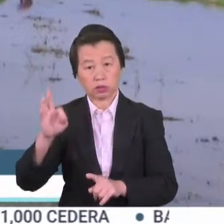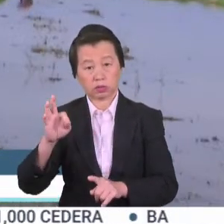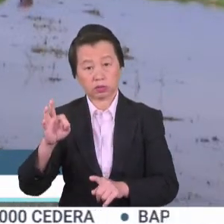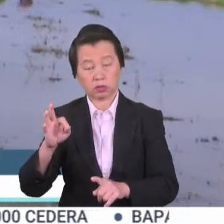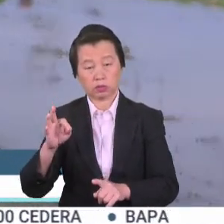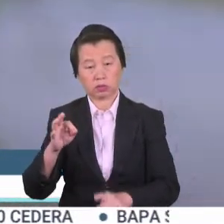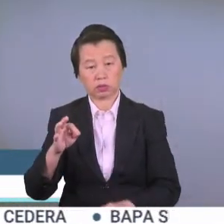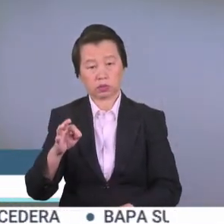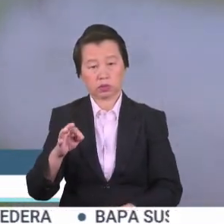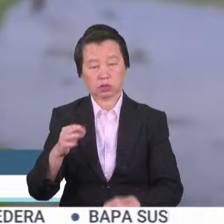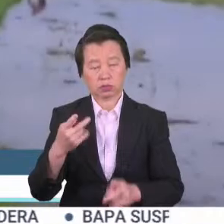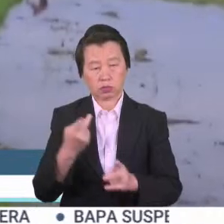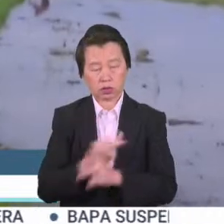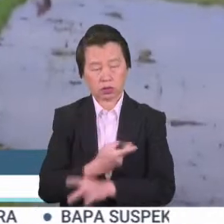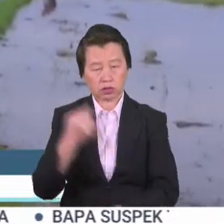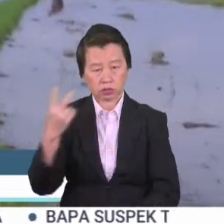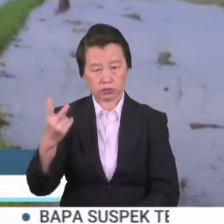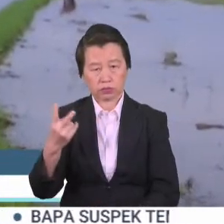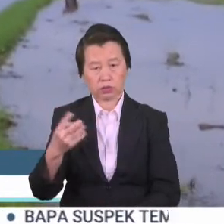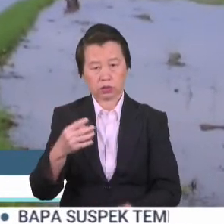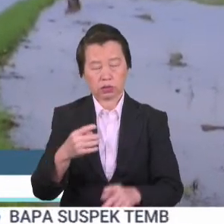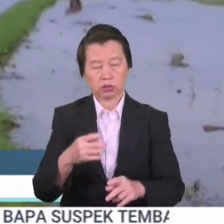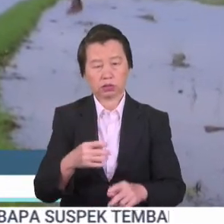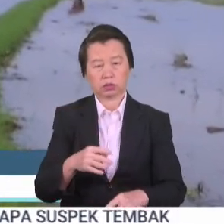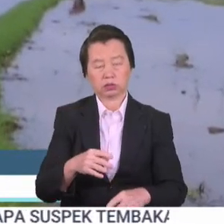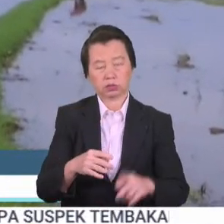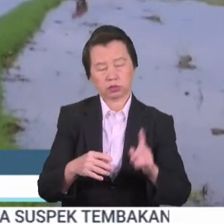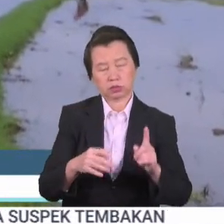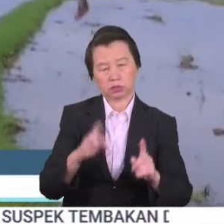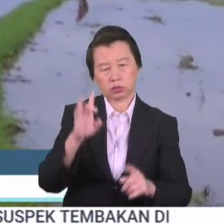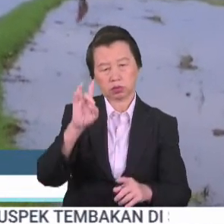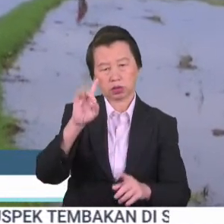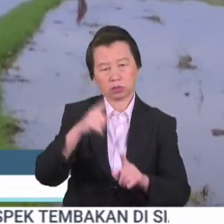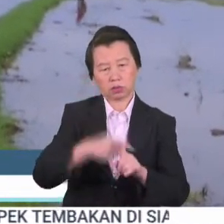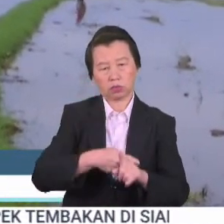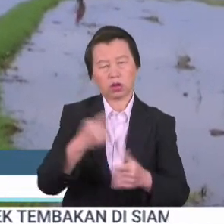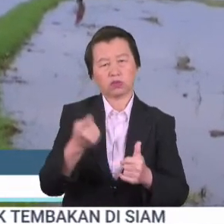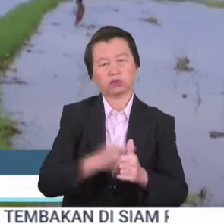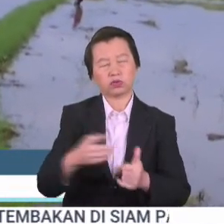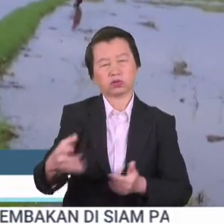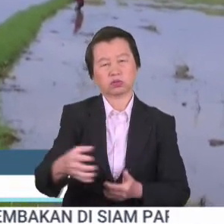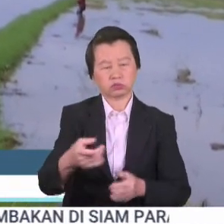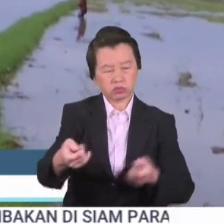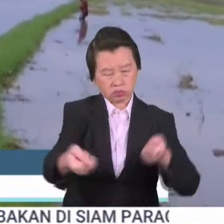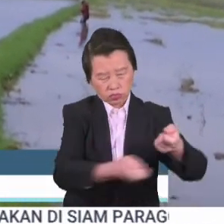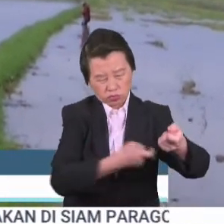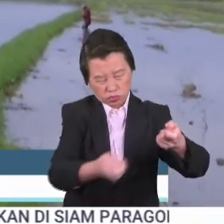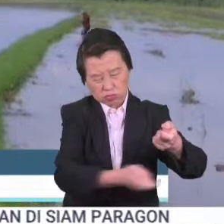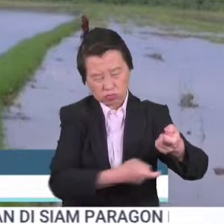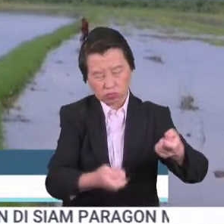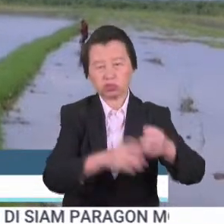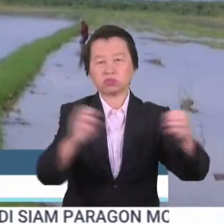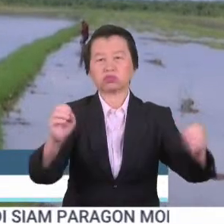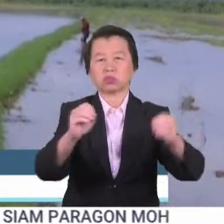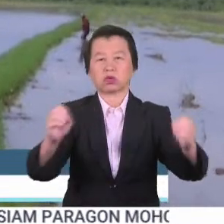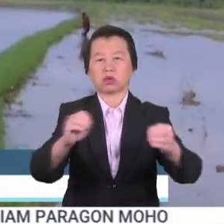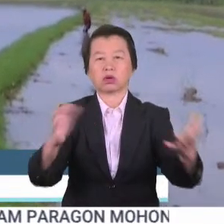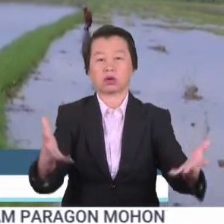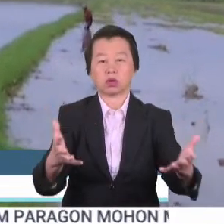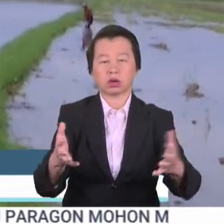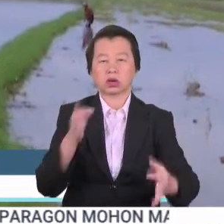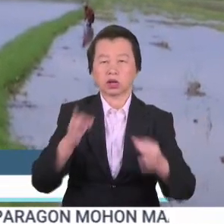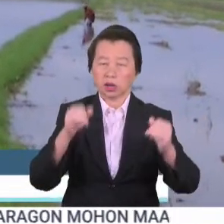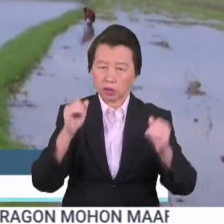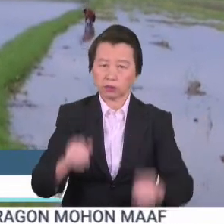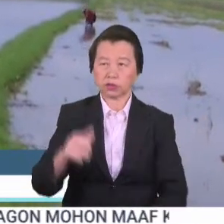Har kali kedua Temp bulan petani tak dapat kita